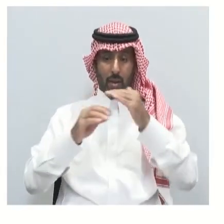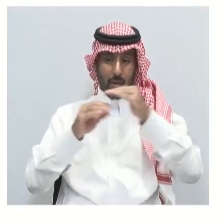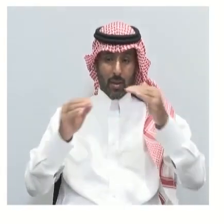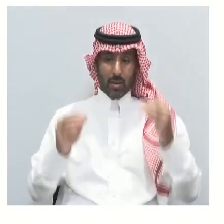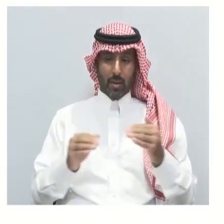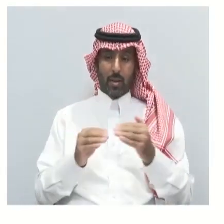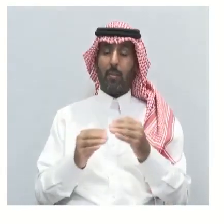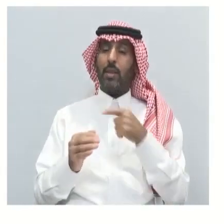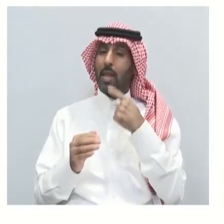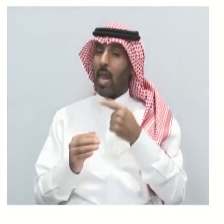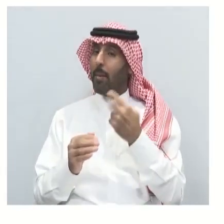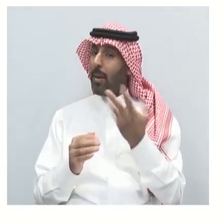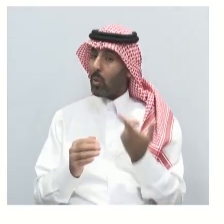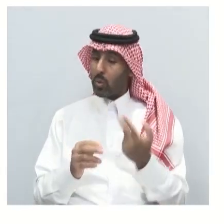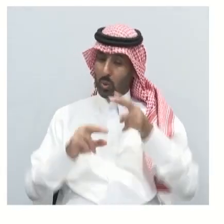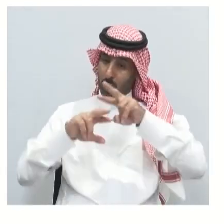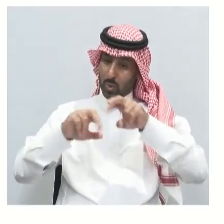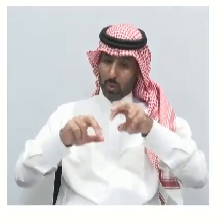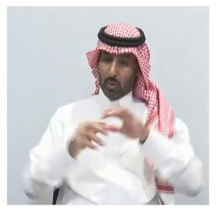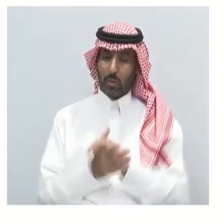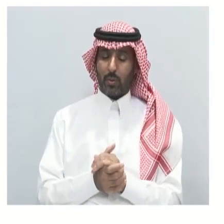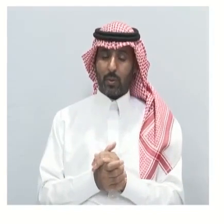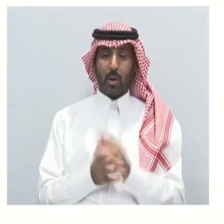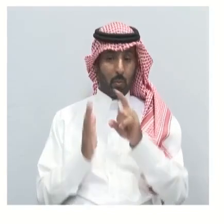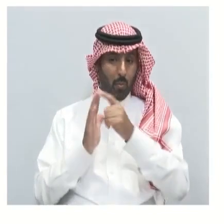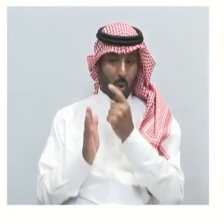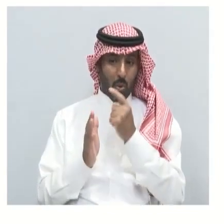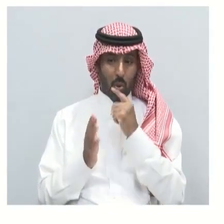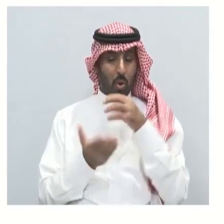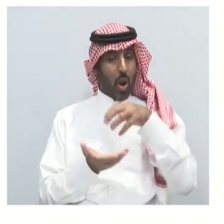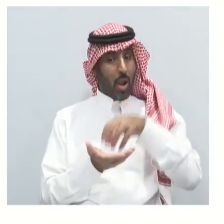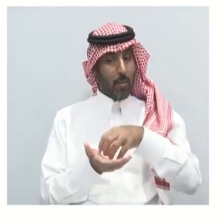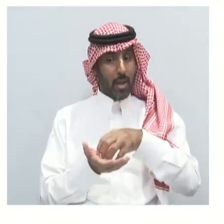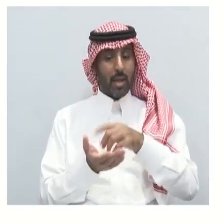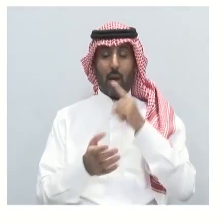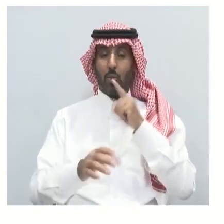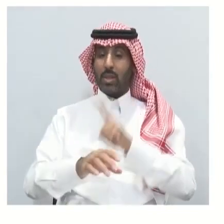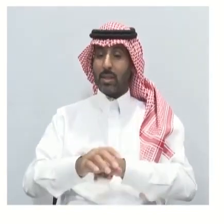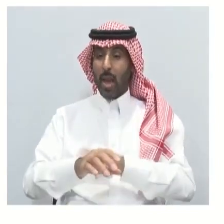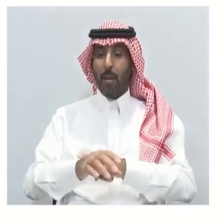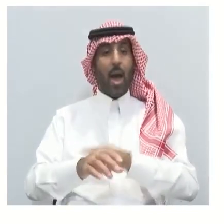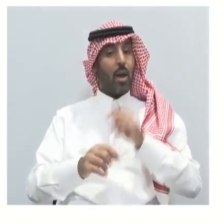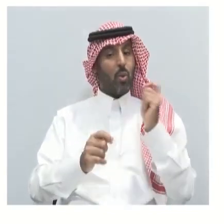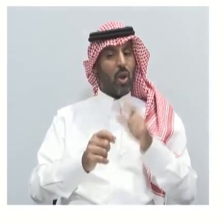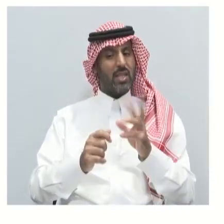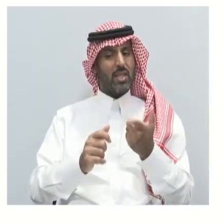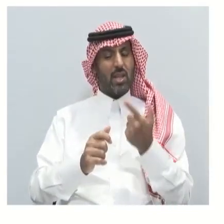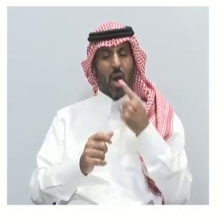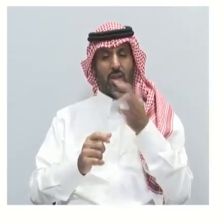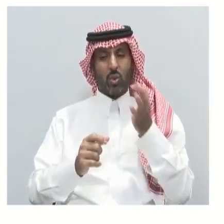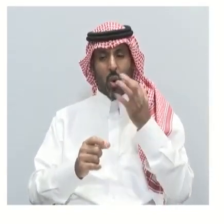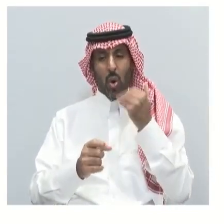سيتناولها الباحث في بحثه من الموضوع والمكان والزمان والغايه منها وسهوله